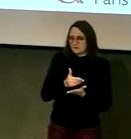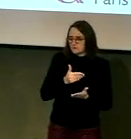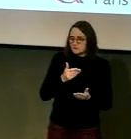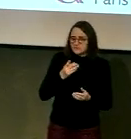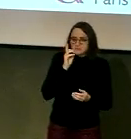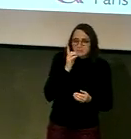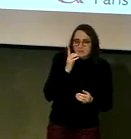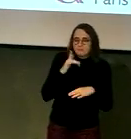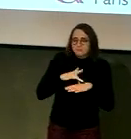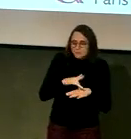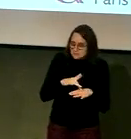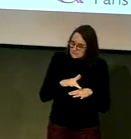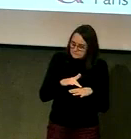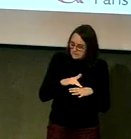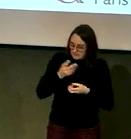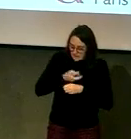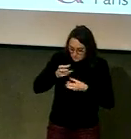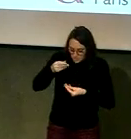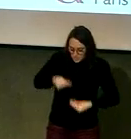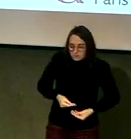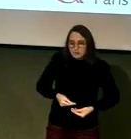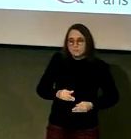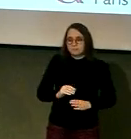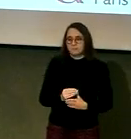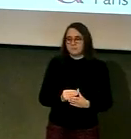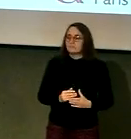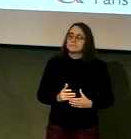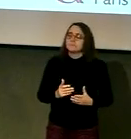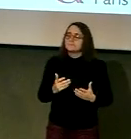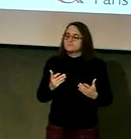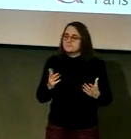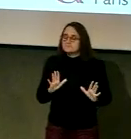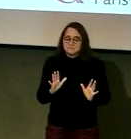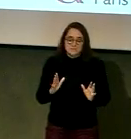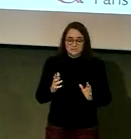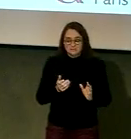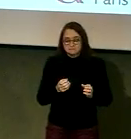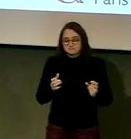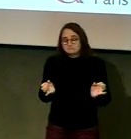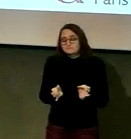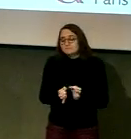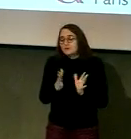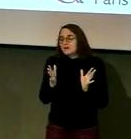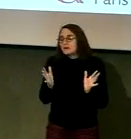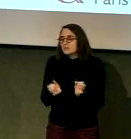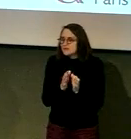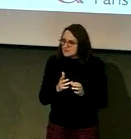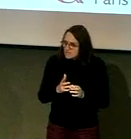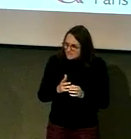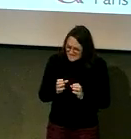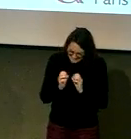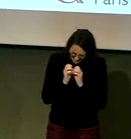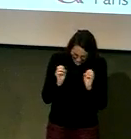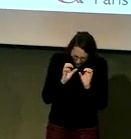les fœtus. Et il s'y permet de temps en temps d'avoir cette consommation, justement parce qu'ils trouvent que c'est trop rigide